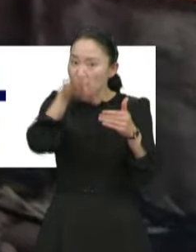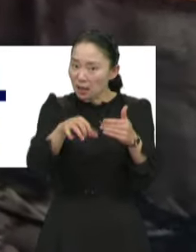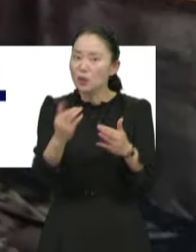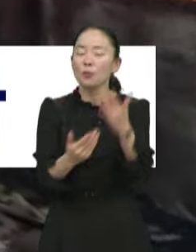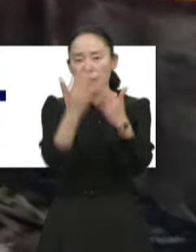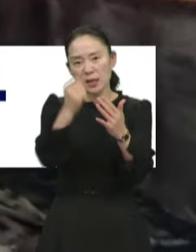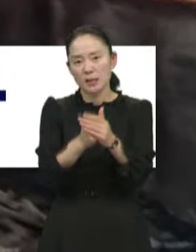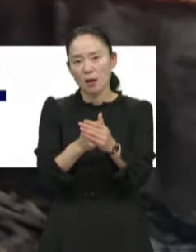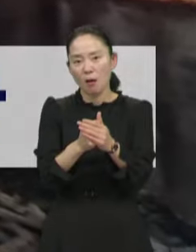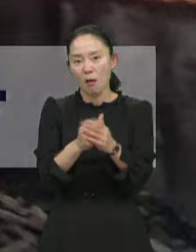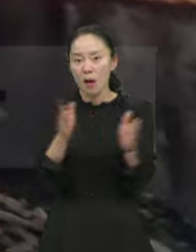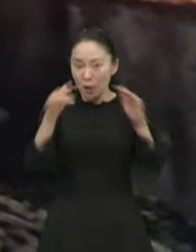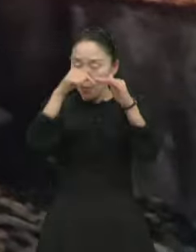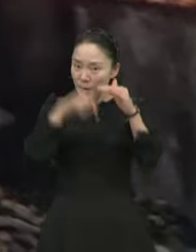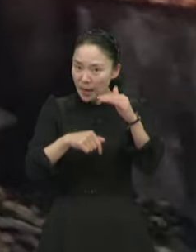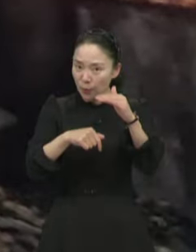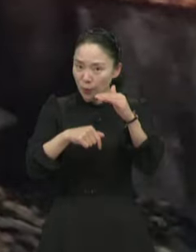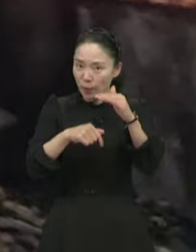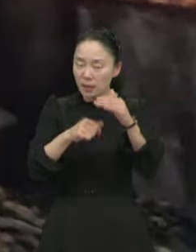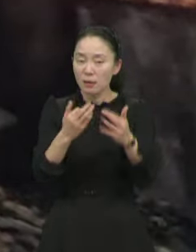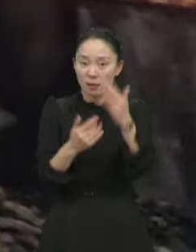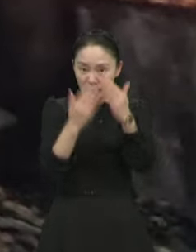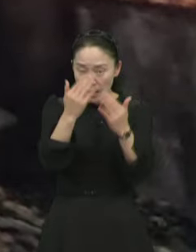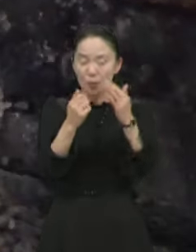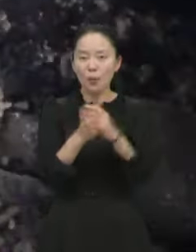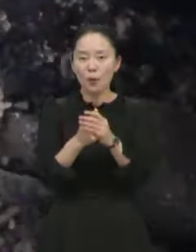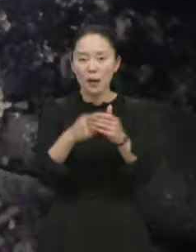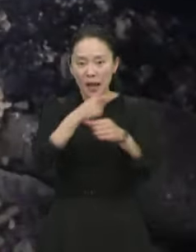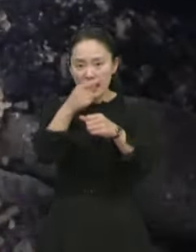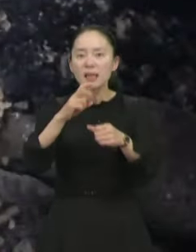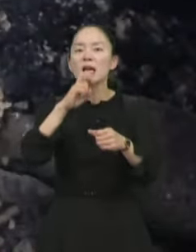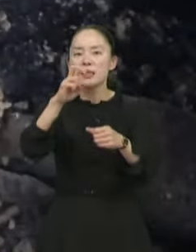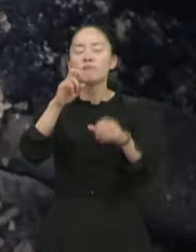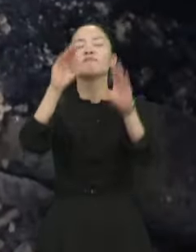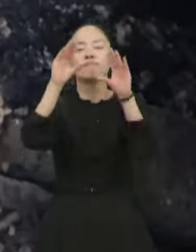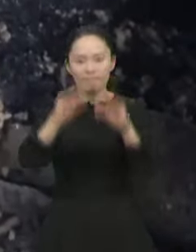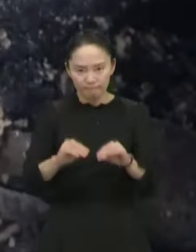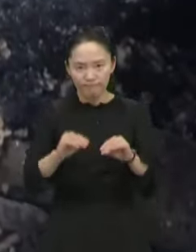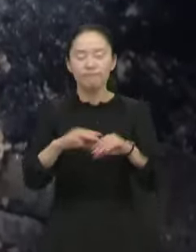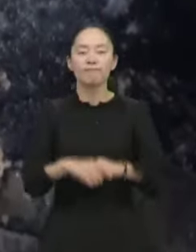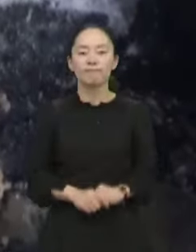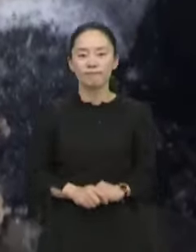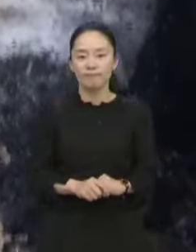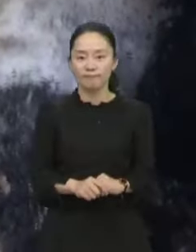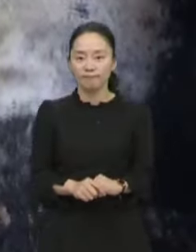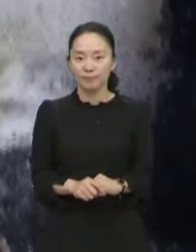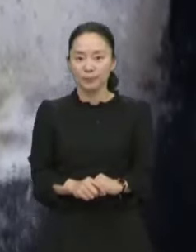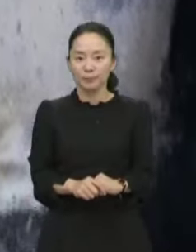건물 내부 62제곱미터를 태운 뒤 1시간 20여 분 만에 꺼졌습니다.